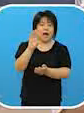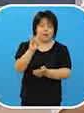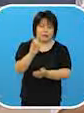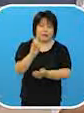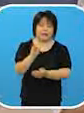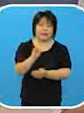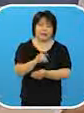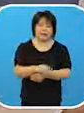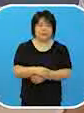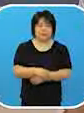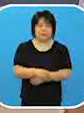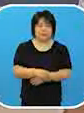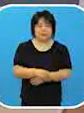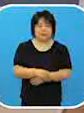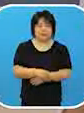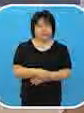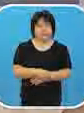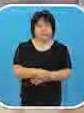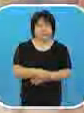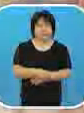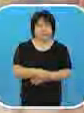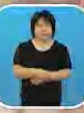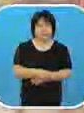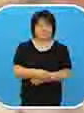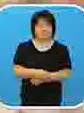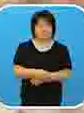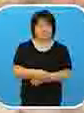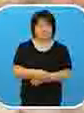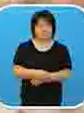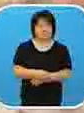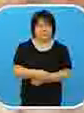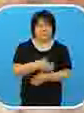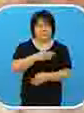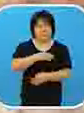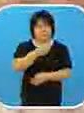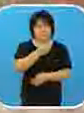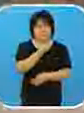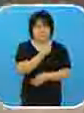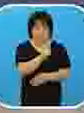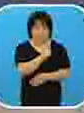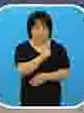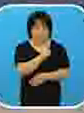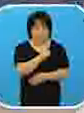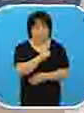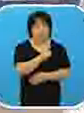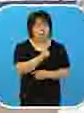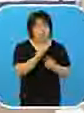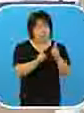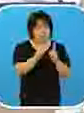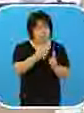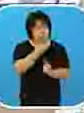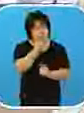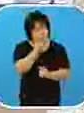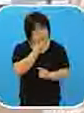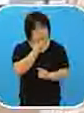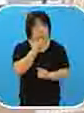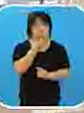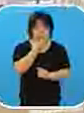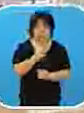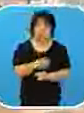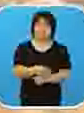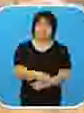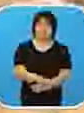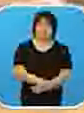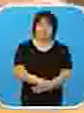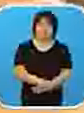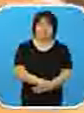だもんね、 お一口どうですか知事？ 何もかも何もかも 何も